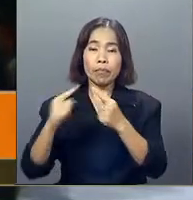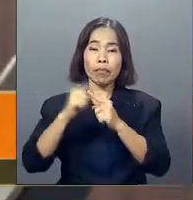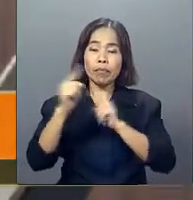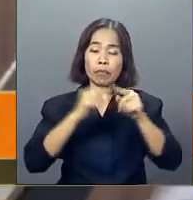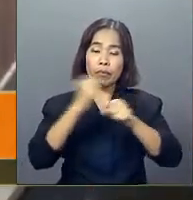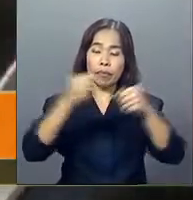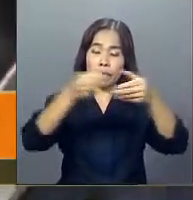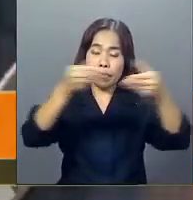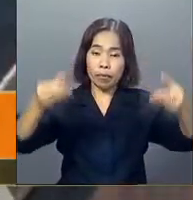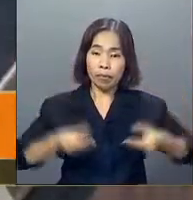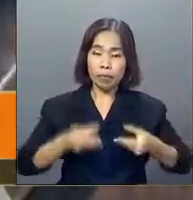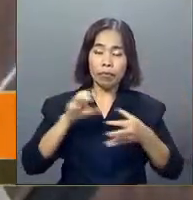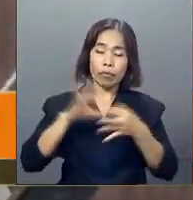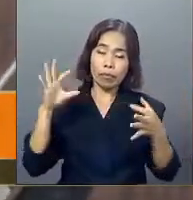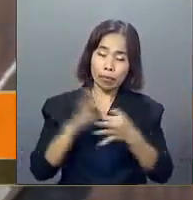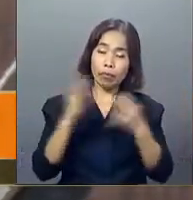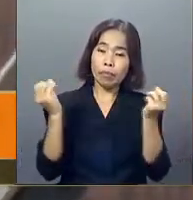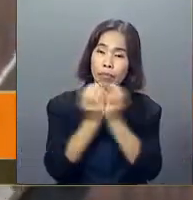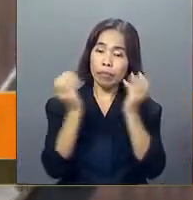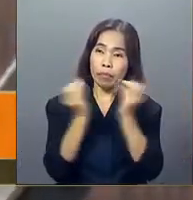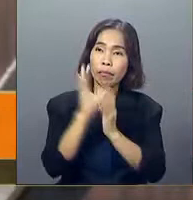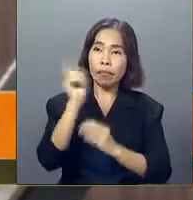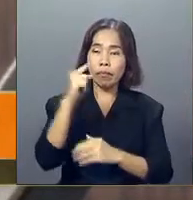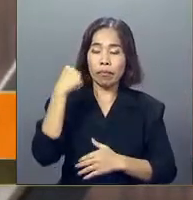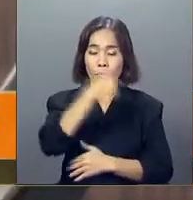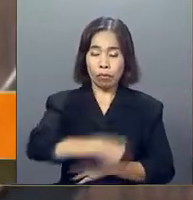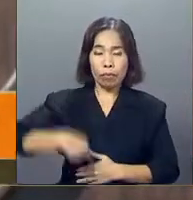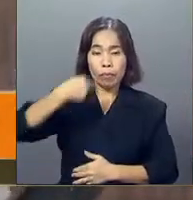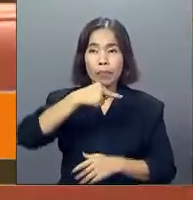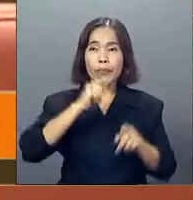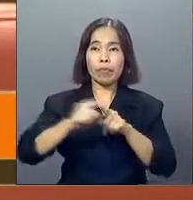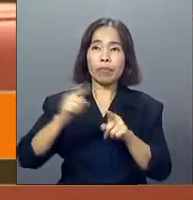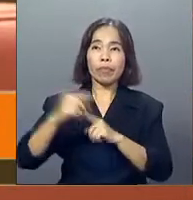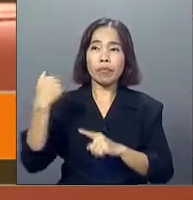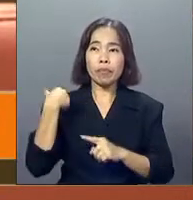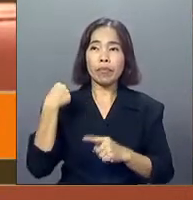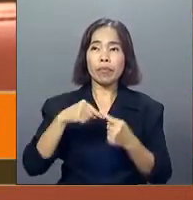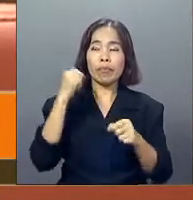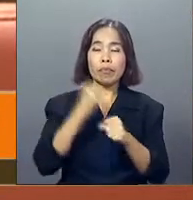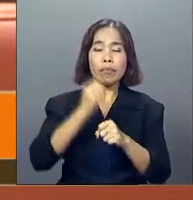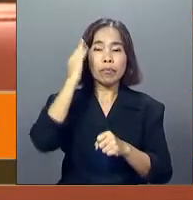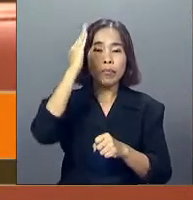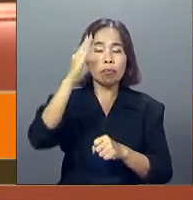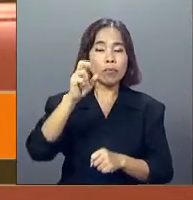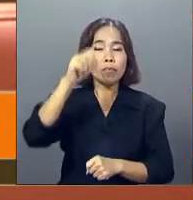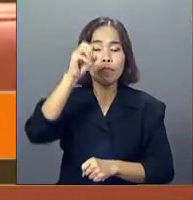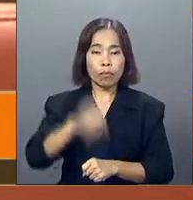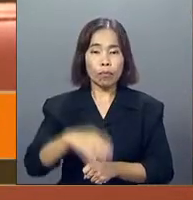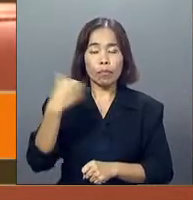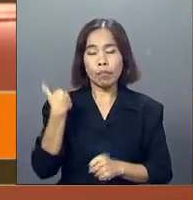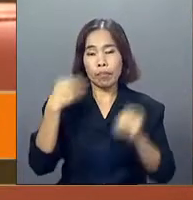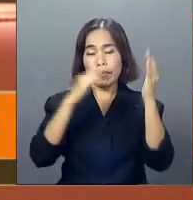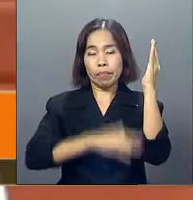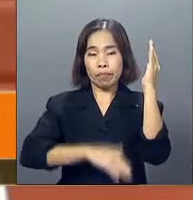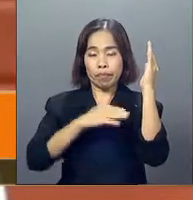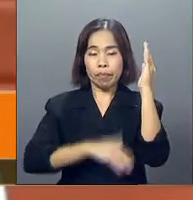กระทบของสิ่งแวดล้อมและสุขภาพหรือ EHIA เทพาและการมีส่วนร่วมที่ยังคงสอบตกที่คณะวิทยาการจัดการม